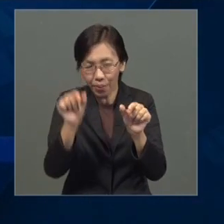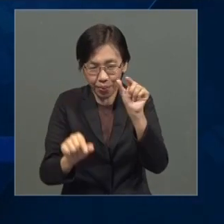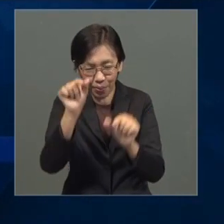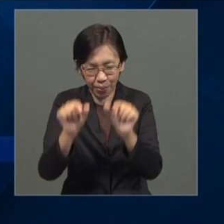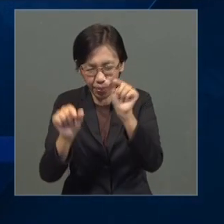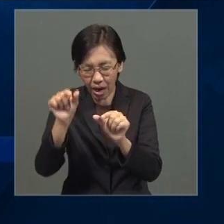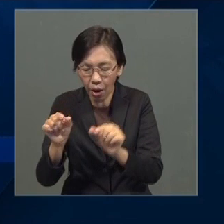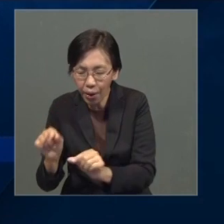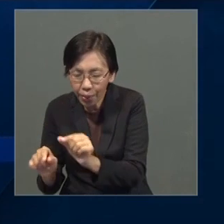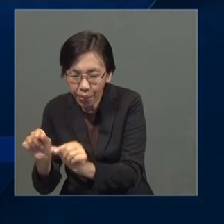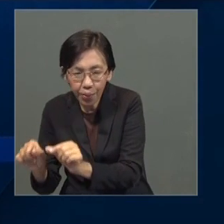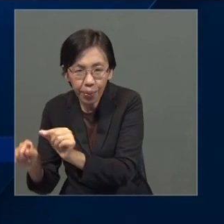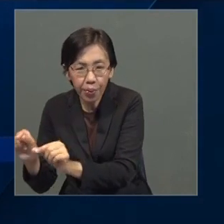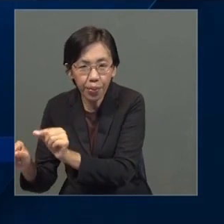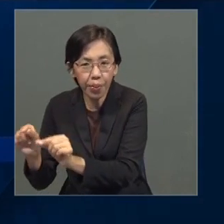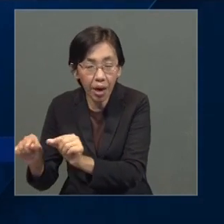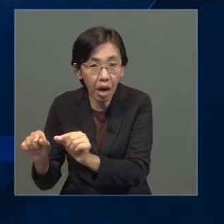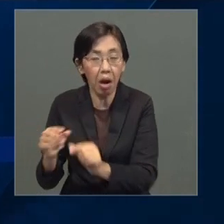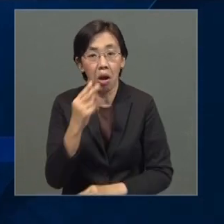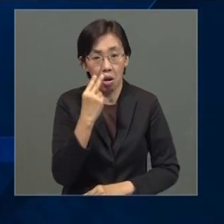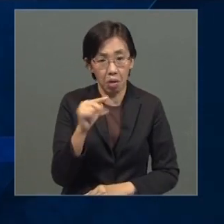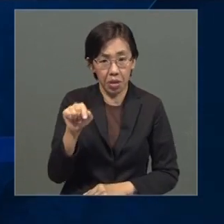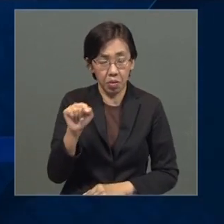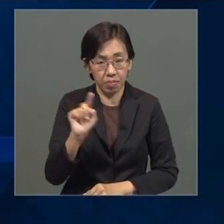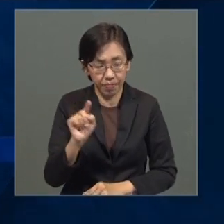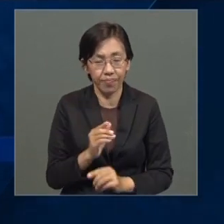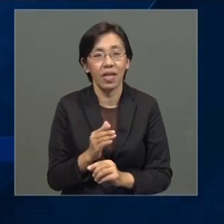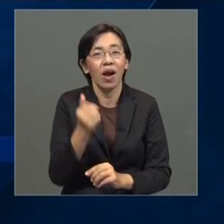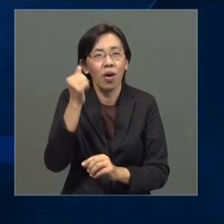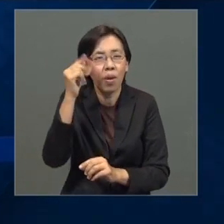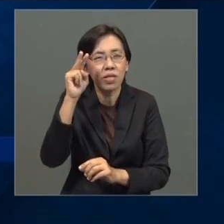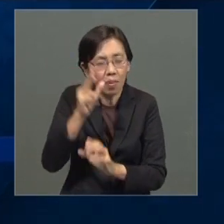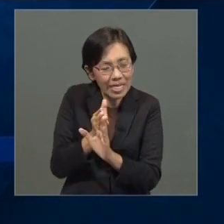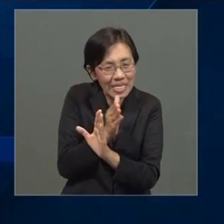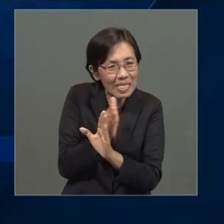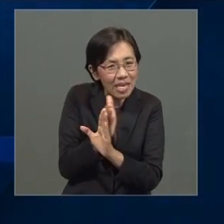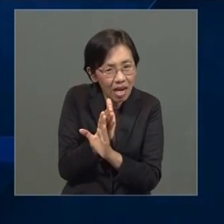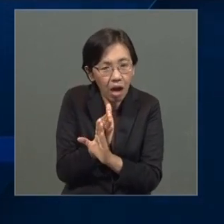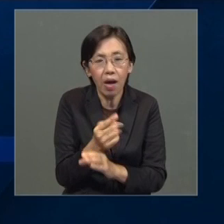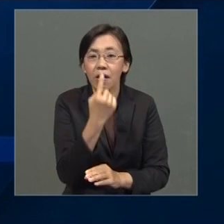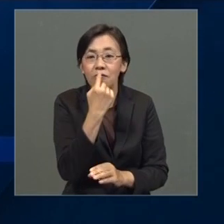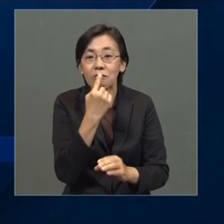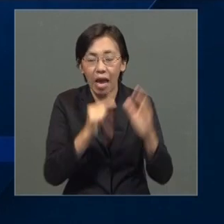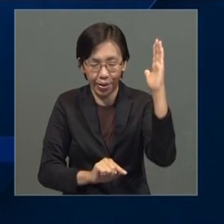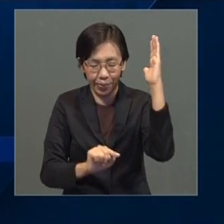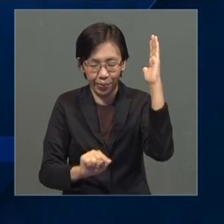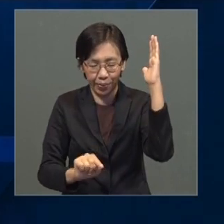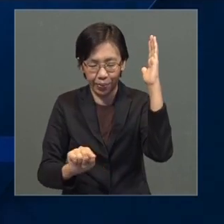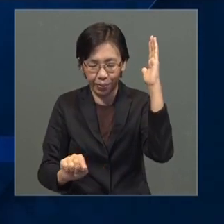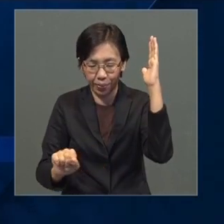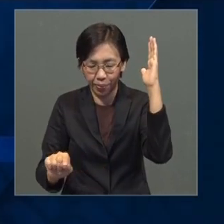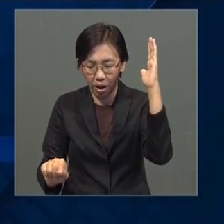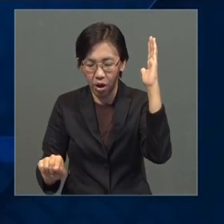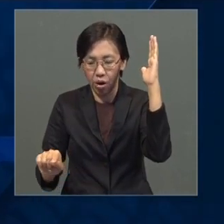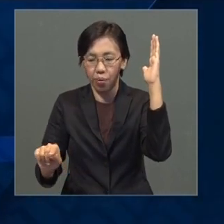อดแต่ลงไปดูใกล้ๆในส่วนของวัน2วันที่ผ่านมาจะเห็นว่าเส้นกราฟสีแดงชันขึ้นนะคะก็ยัง